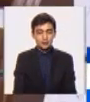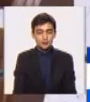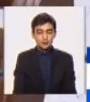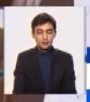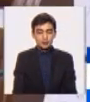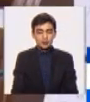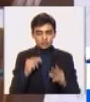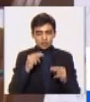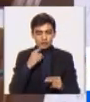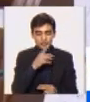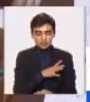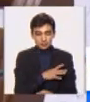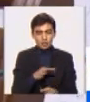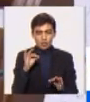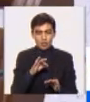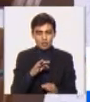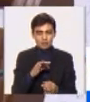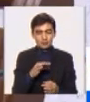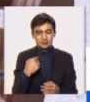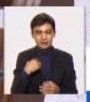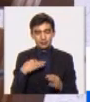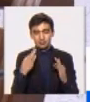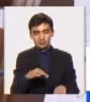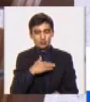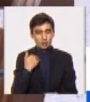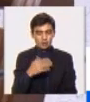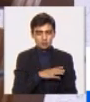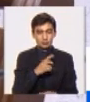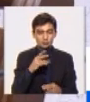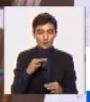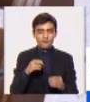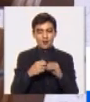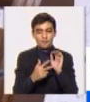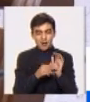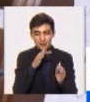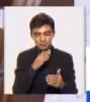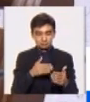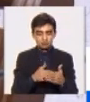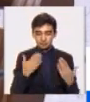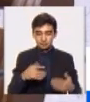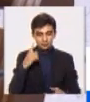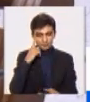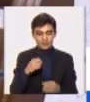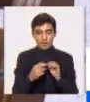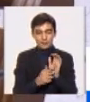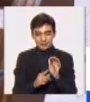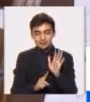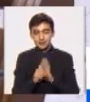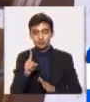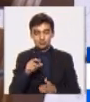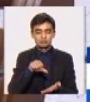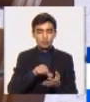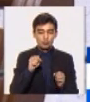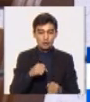Честно говоря, не очень хотели снимать это ограничение. Мы хотели, чтобы 18-летний возраст, чтобы он оставался. С 18 лет,